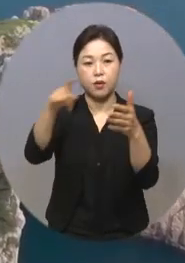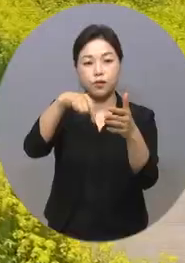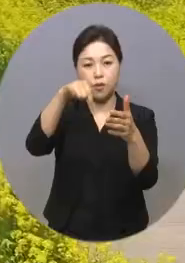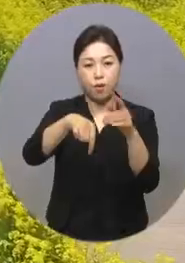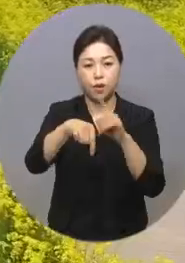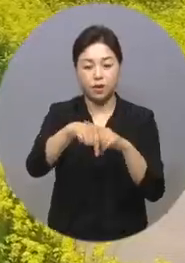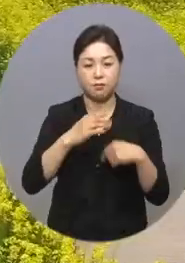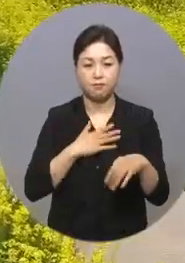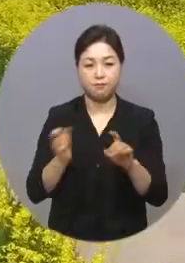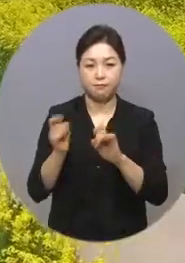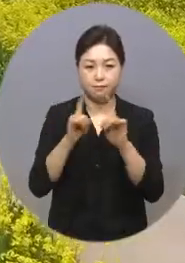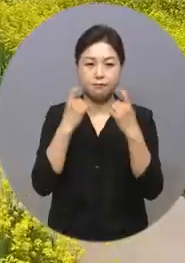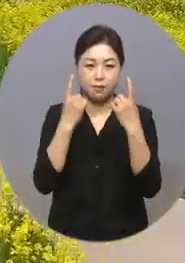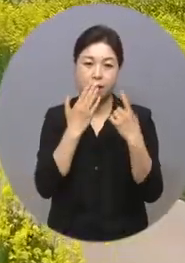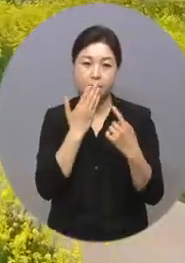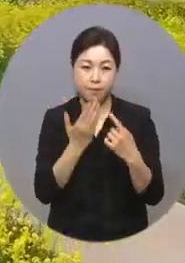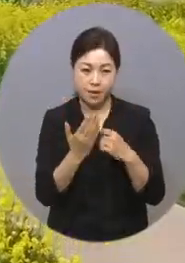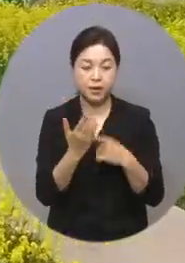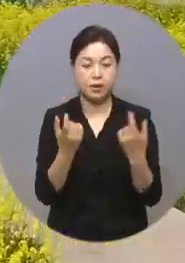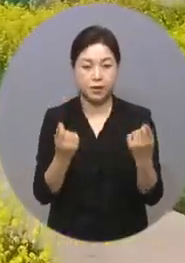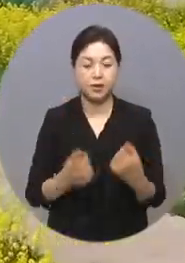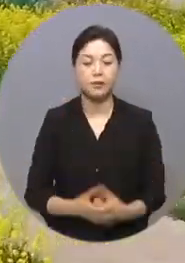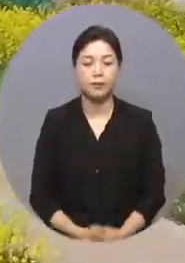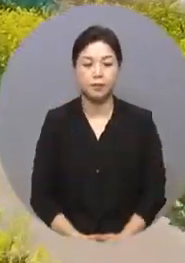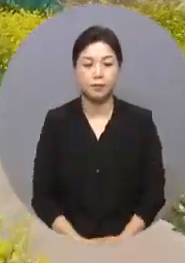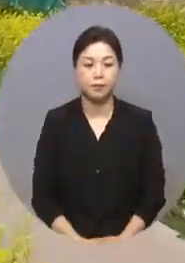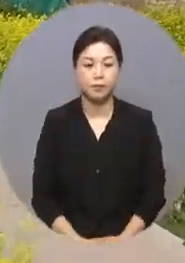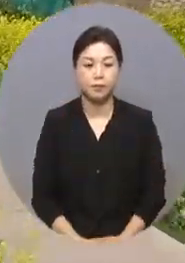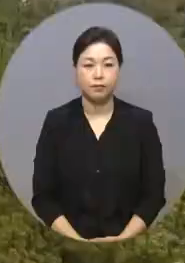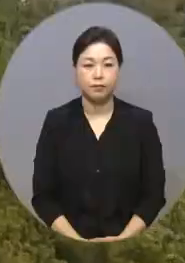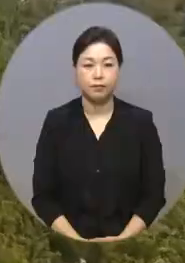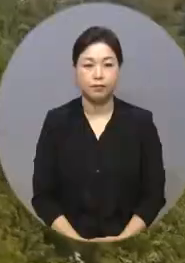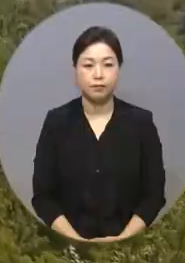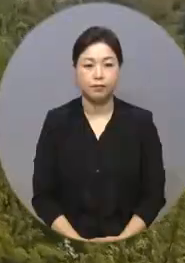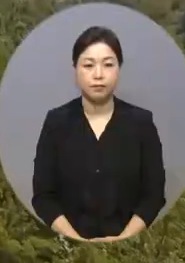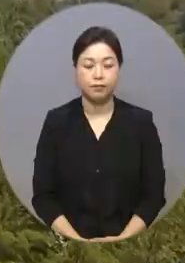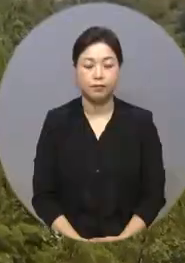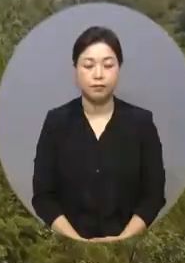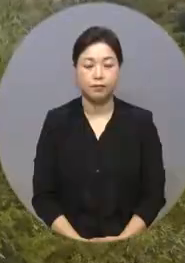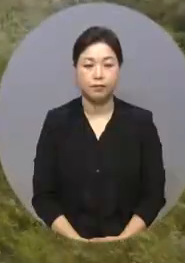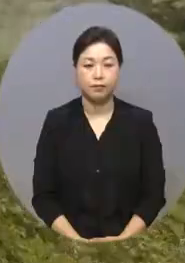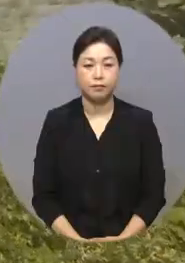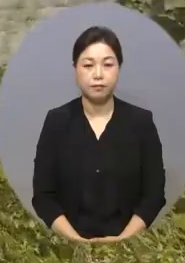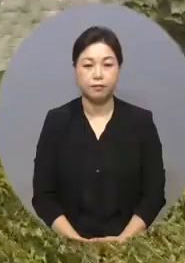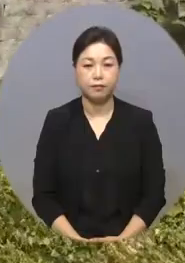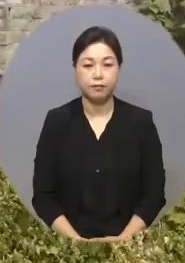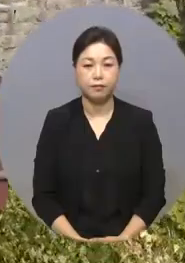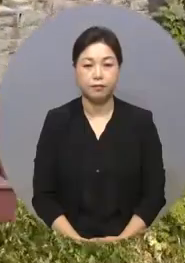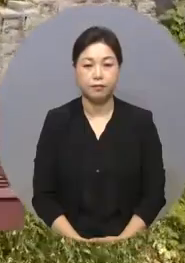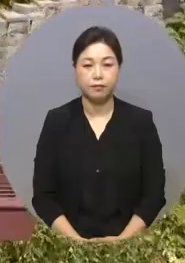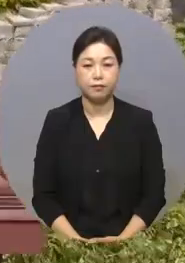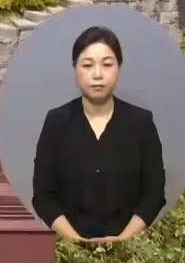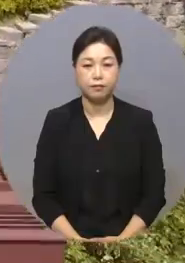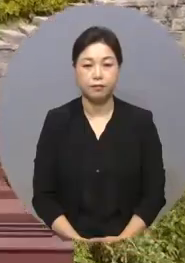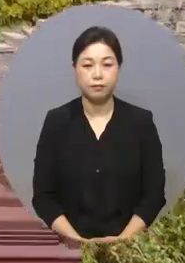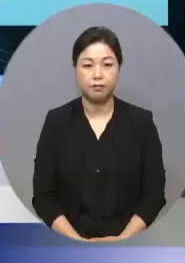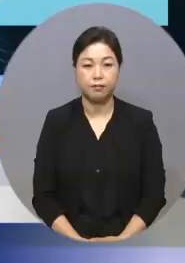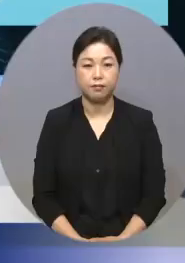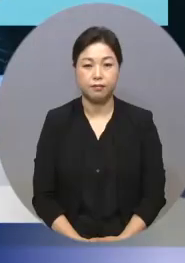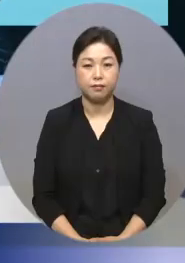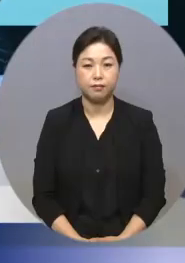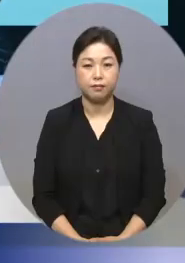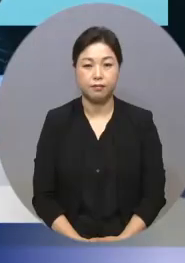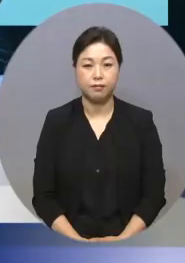여행을 즐길 것으로 보여 기대를 모으고 있습니다 복지 tv 뉴스 문경 합니다